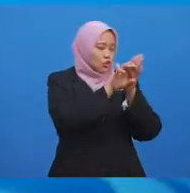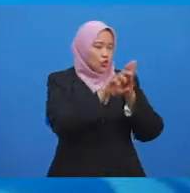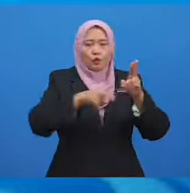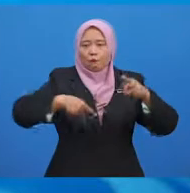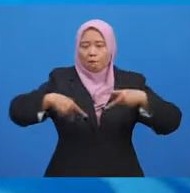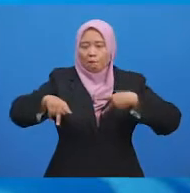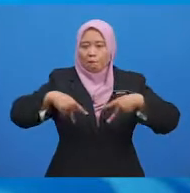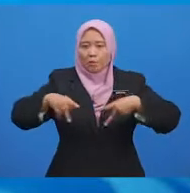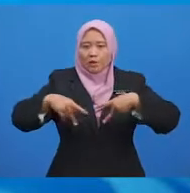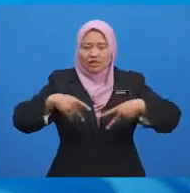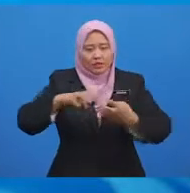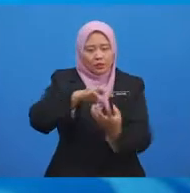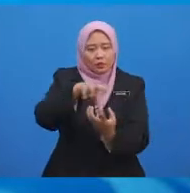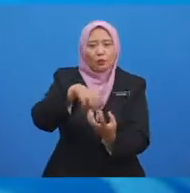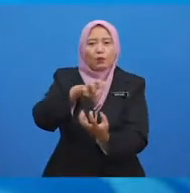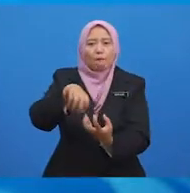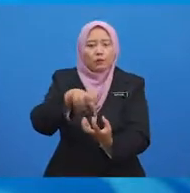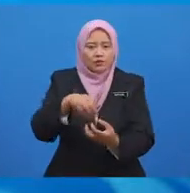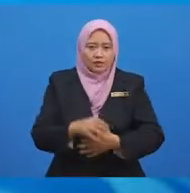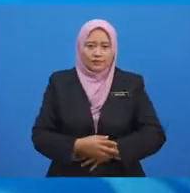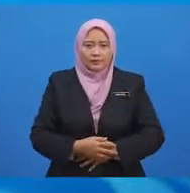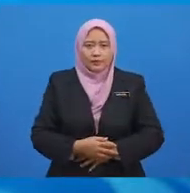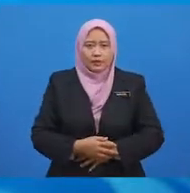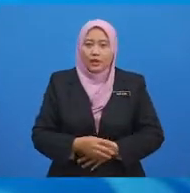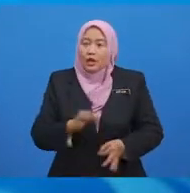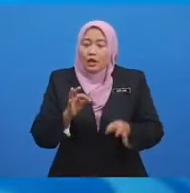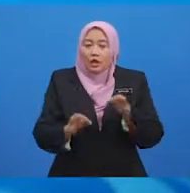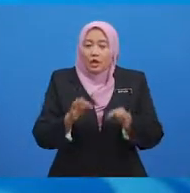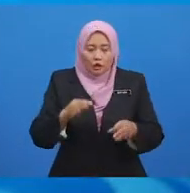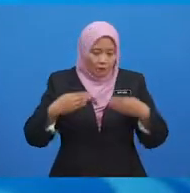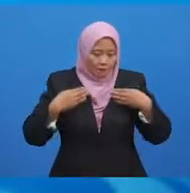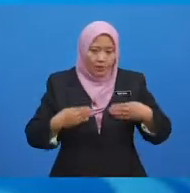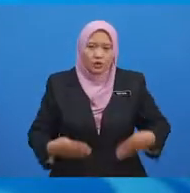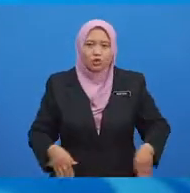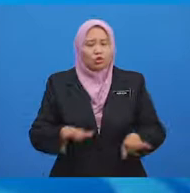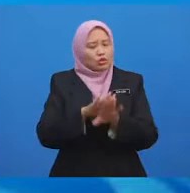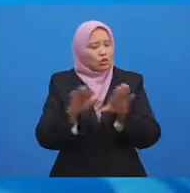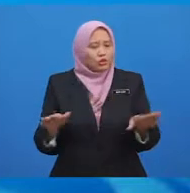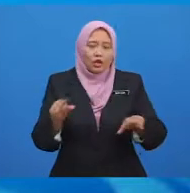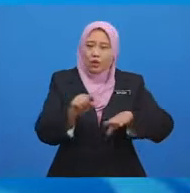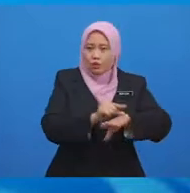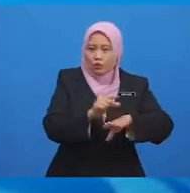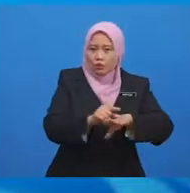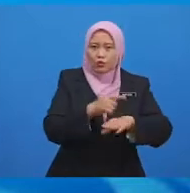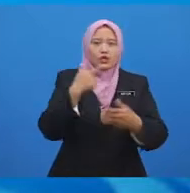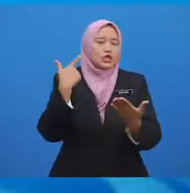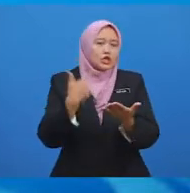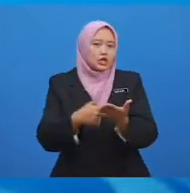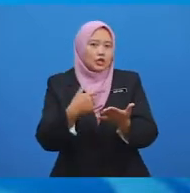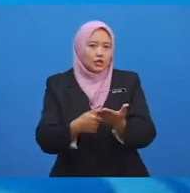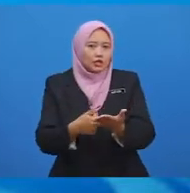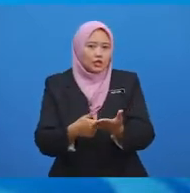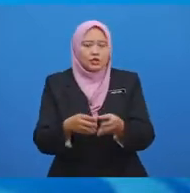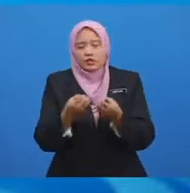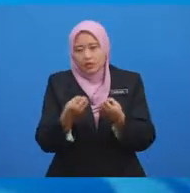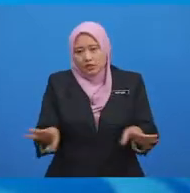Namun, jika baju itu tidak digunakan lagi setelah lusuh